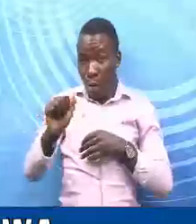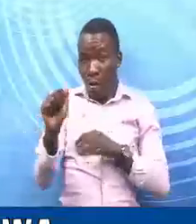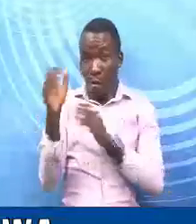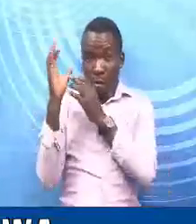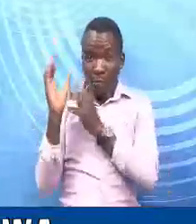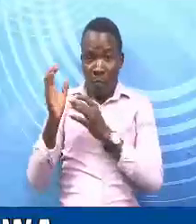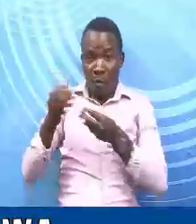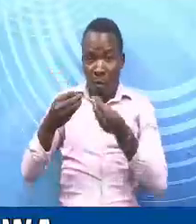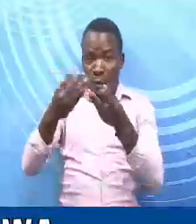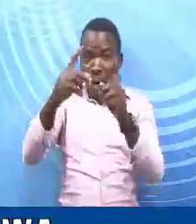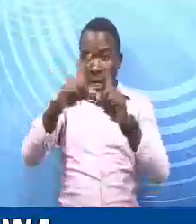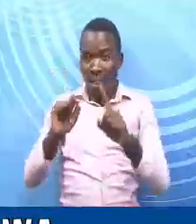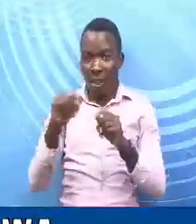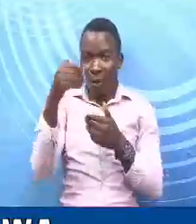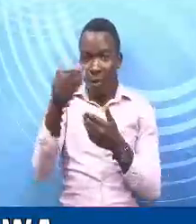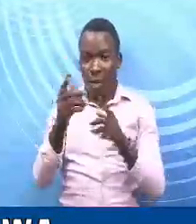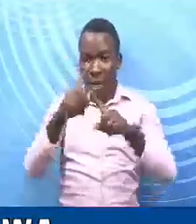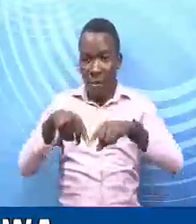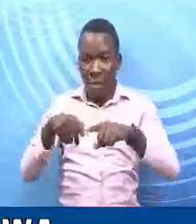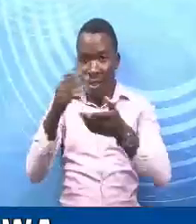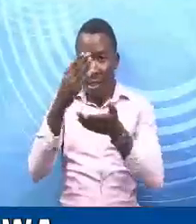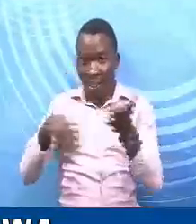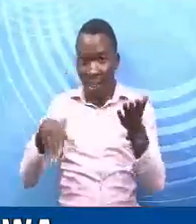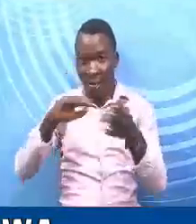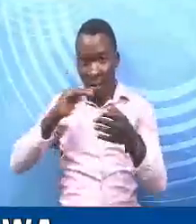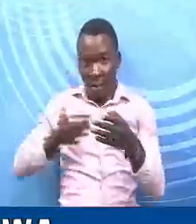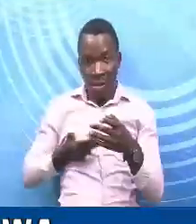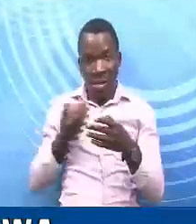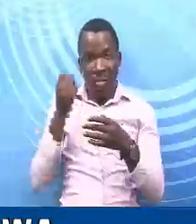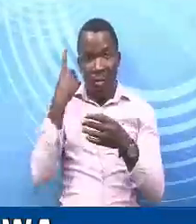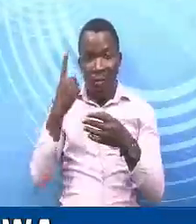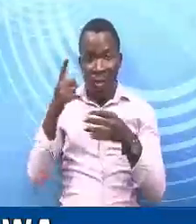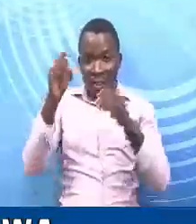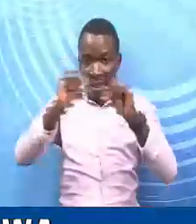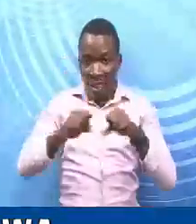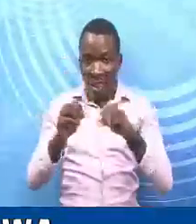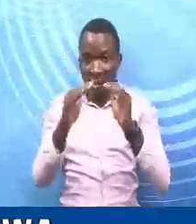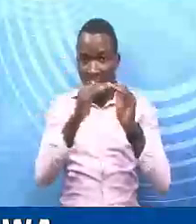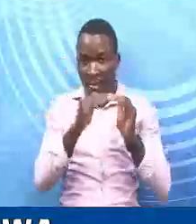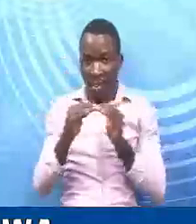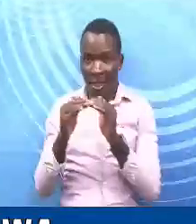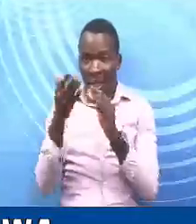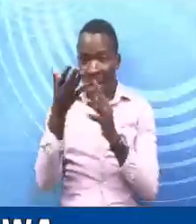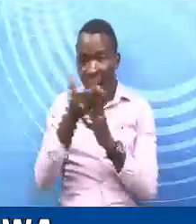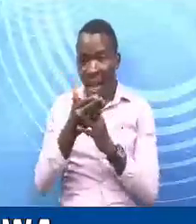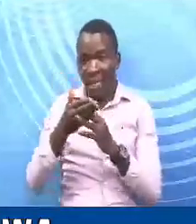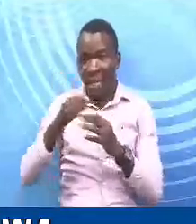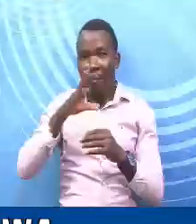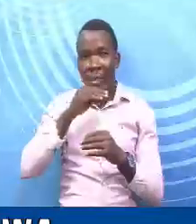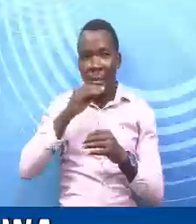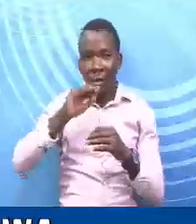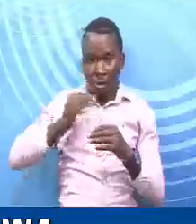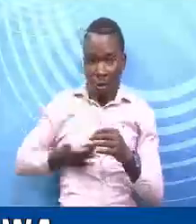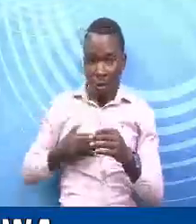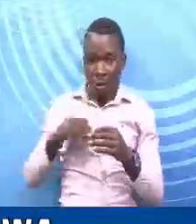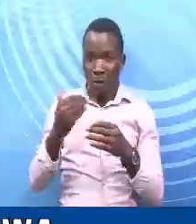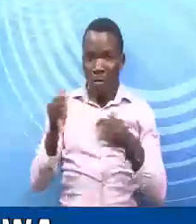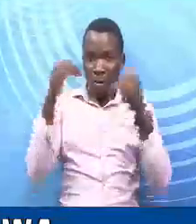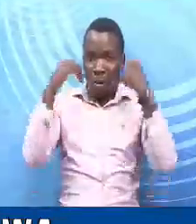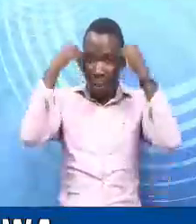ijambo ubundi ngo bigaterwa nuko bamwe mu bagore bumvise nabi ihame ry'uburinganire n'ubwuzuzanye hagati y'umugabo n'umugore maze bigatuma bahoza ku nkeke abagabo